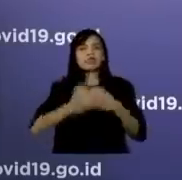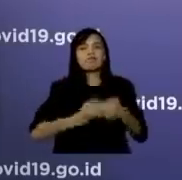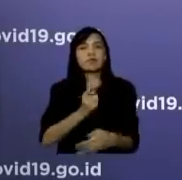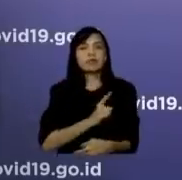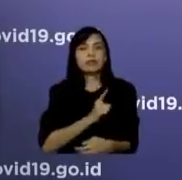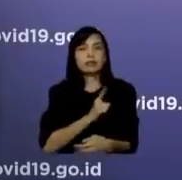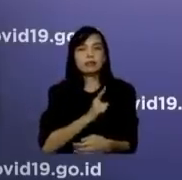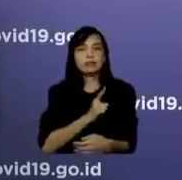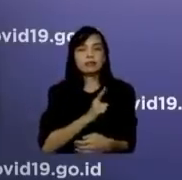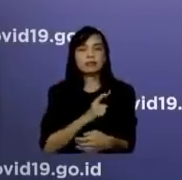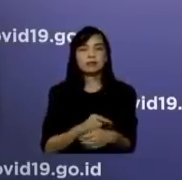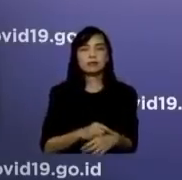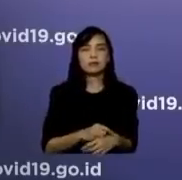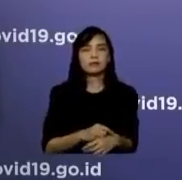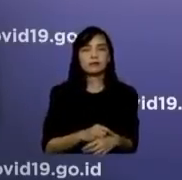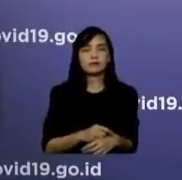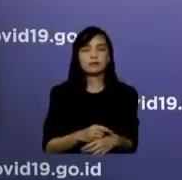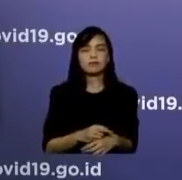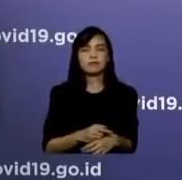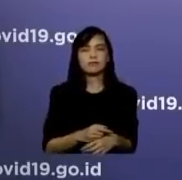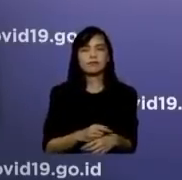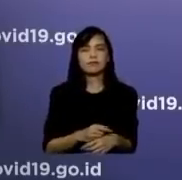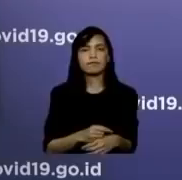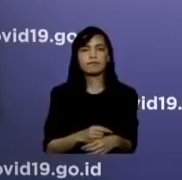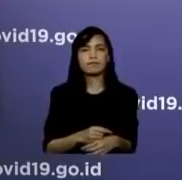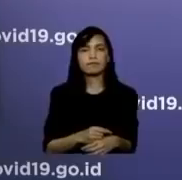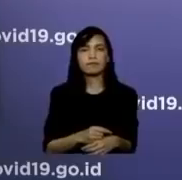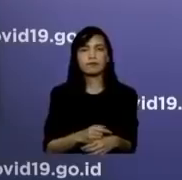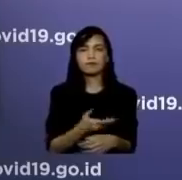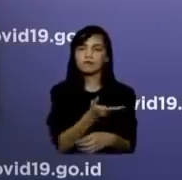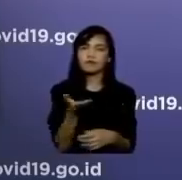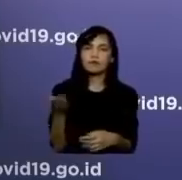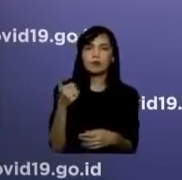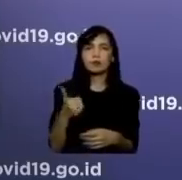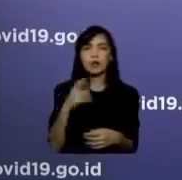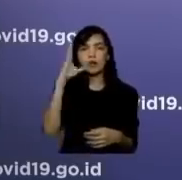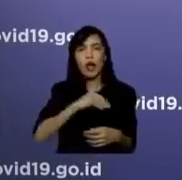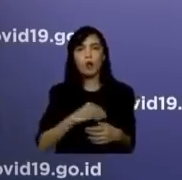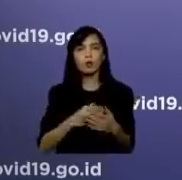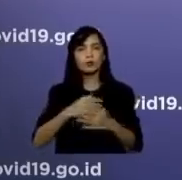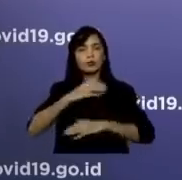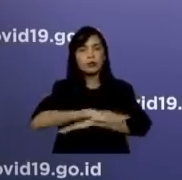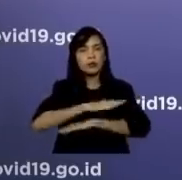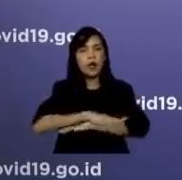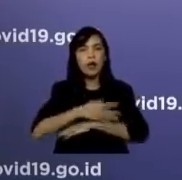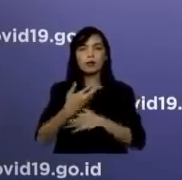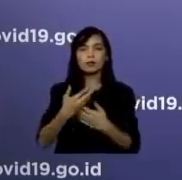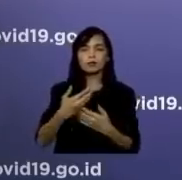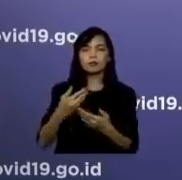setiap saat selesai sekalian bisa mengikuti perkembangan informasi